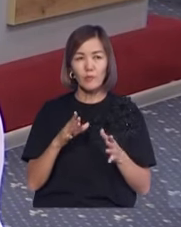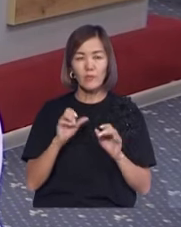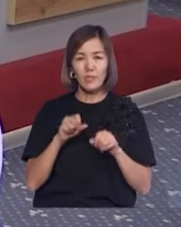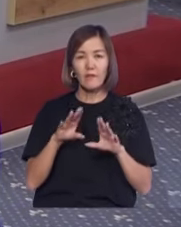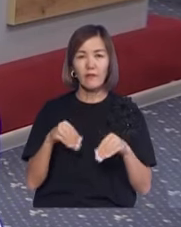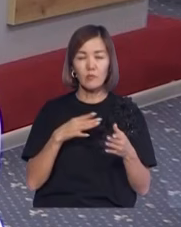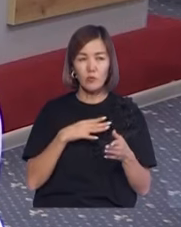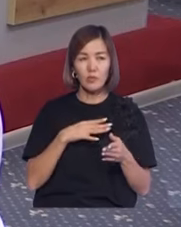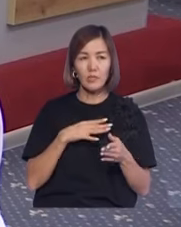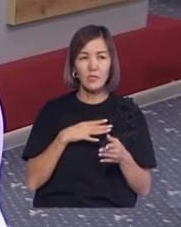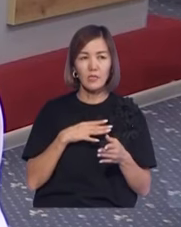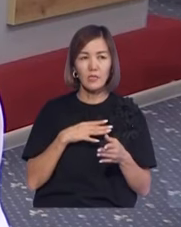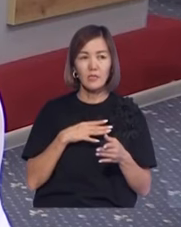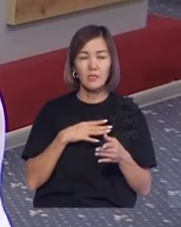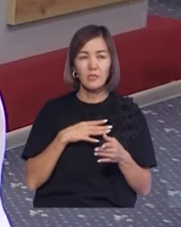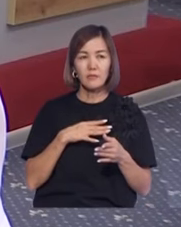возможность многим